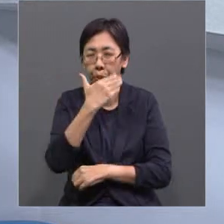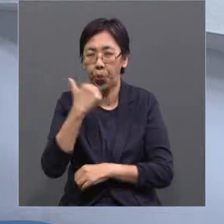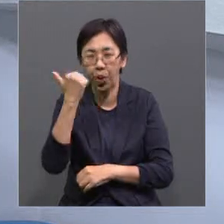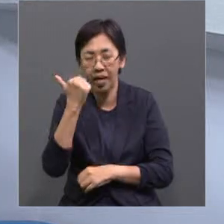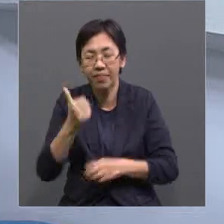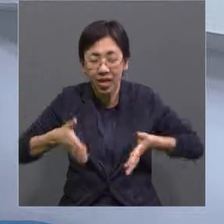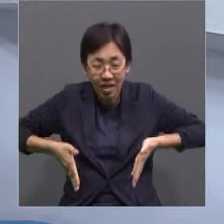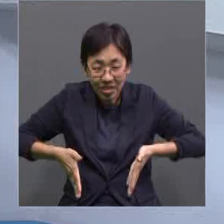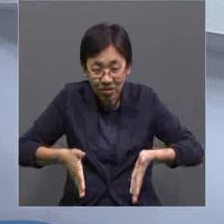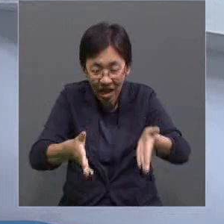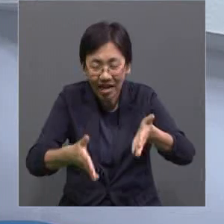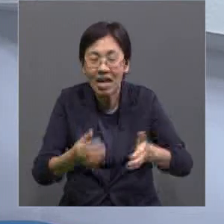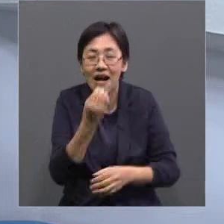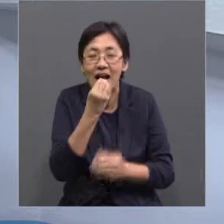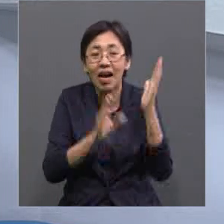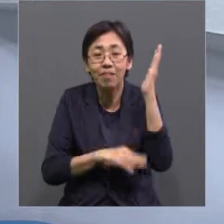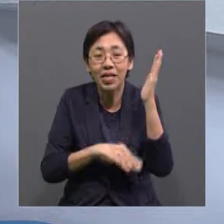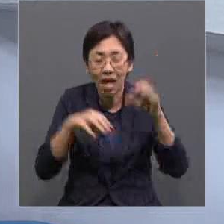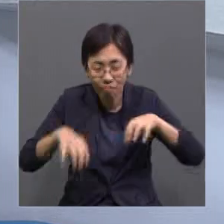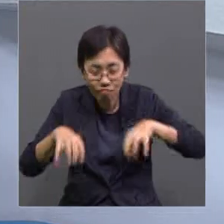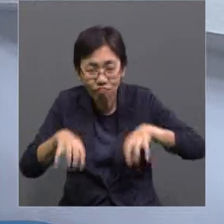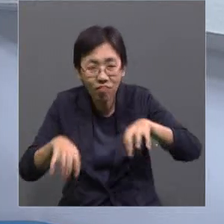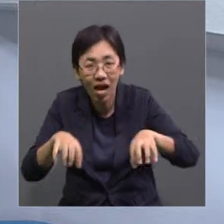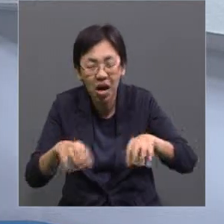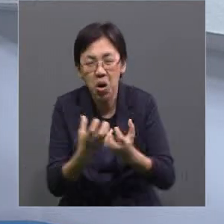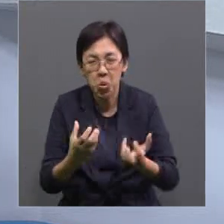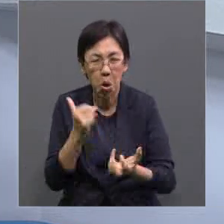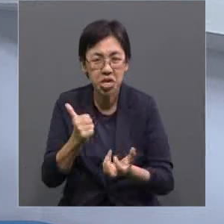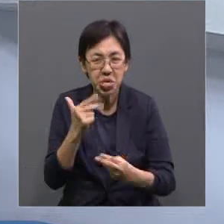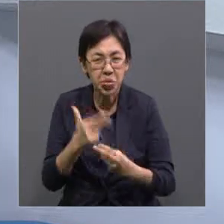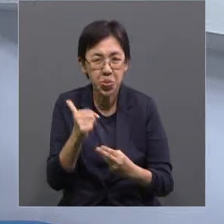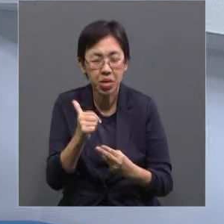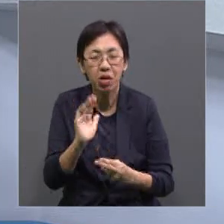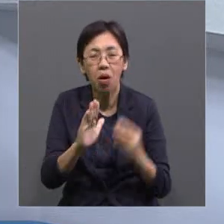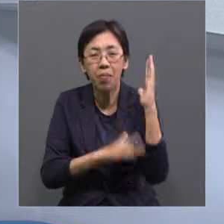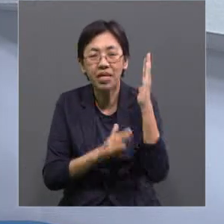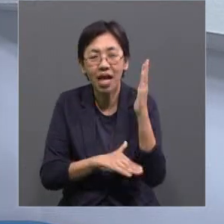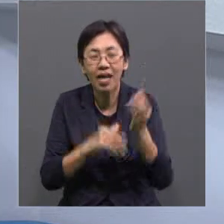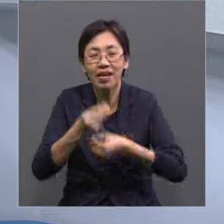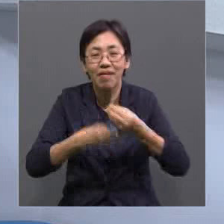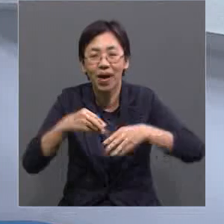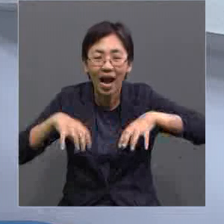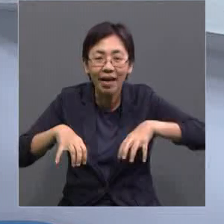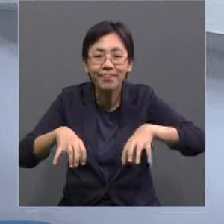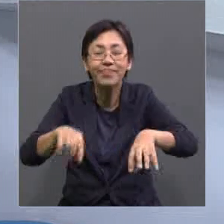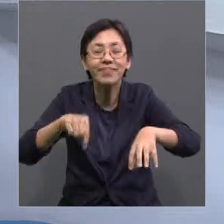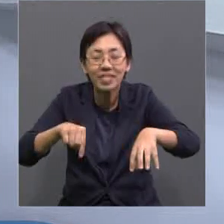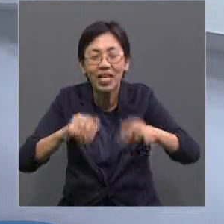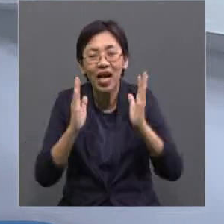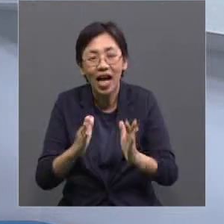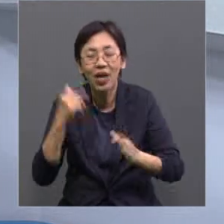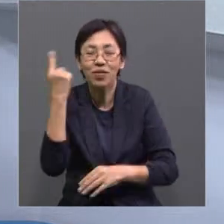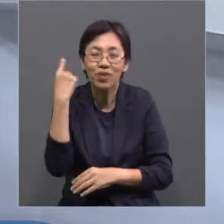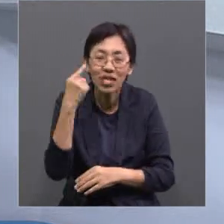างเนี่ยมีอาหารการกินถิ่นใต้ที่เขาบอกว่าเอาของดีของเด็ดของดังรวบรวมเอาไว้ที่ถนนเส้นนี้นะคะให้ประชาชน